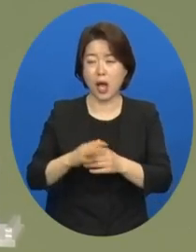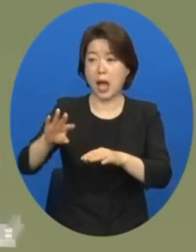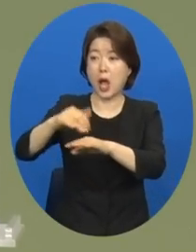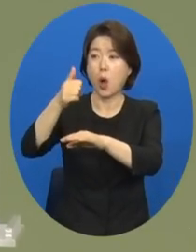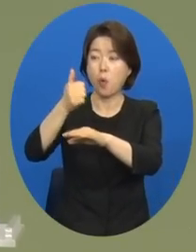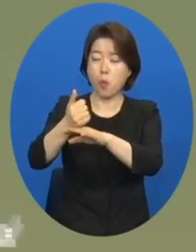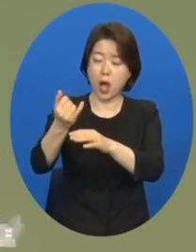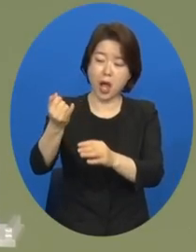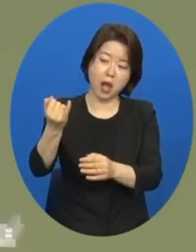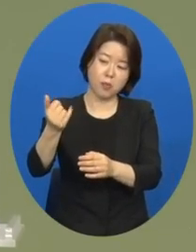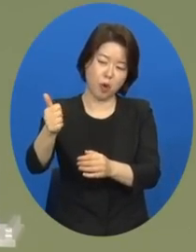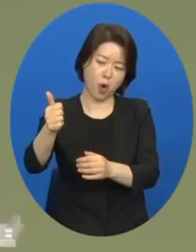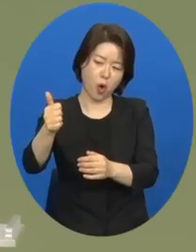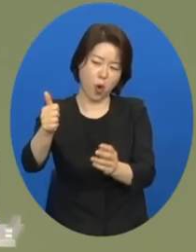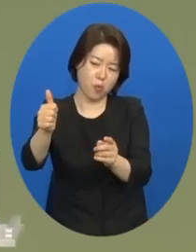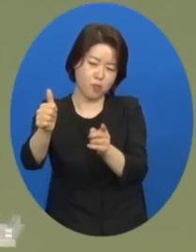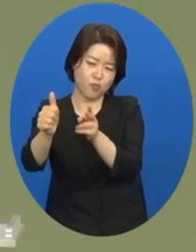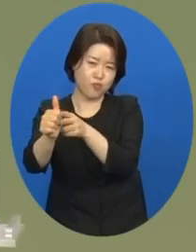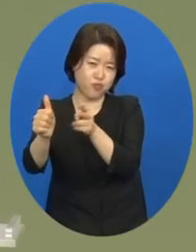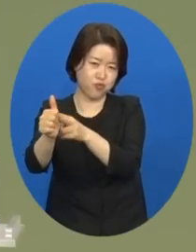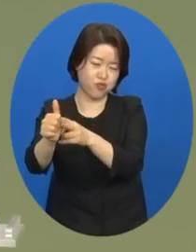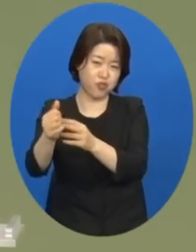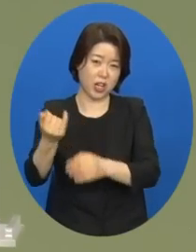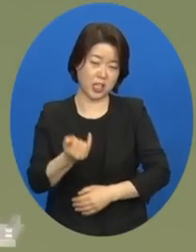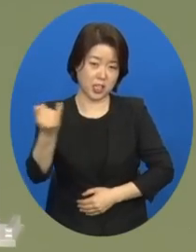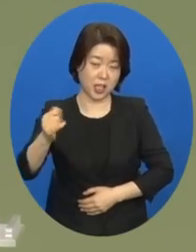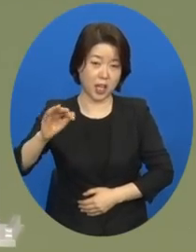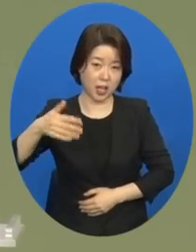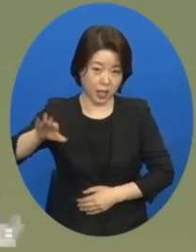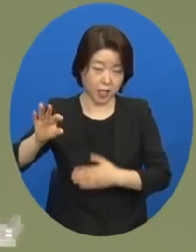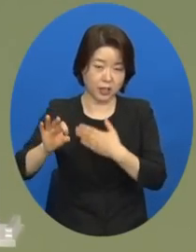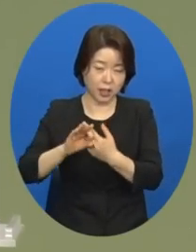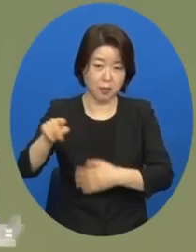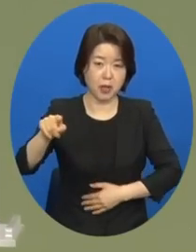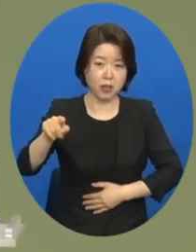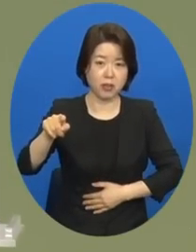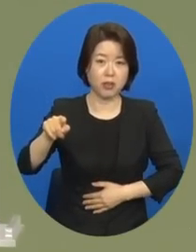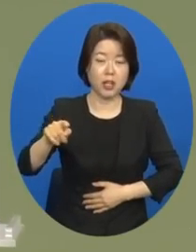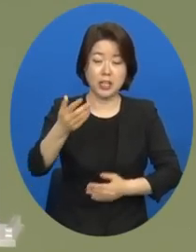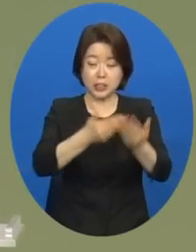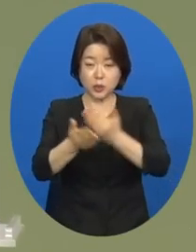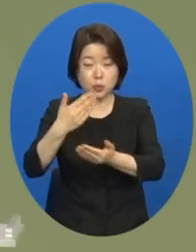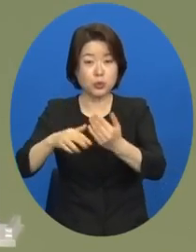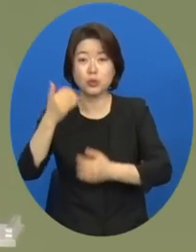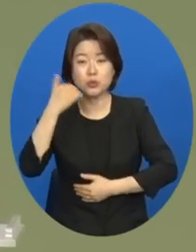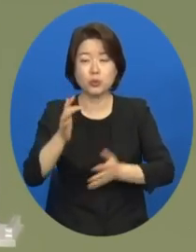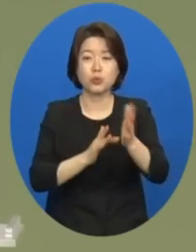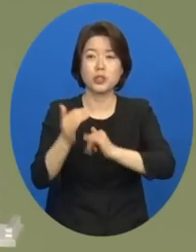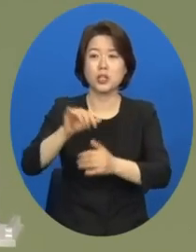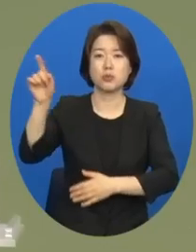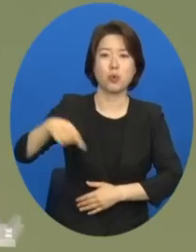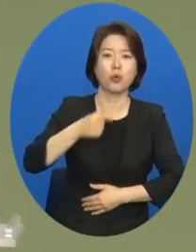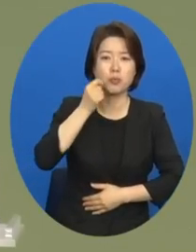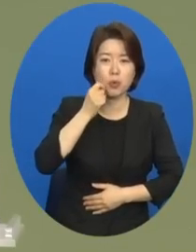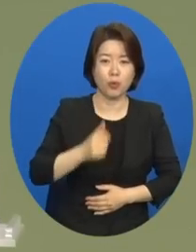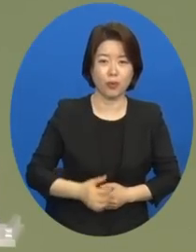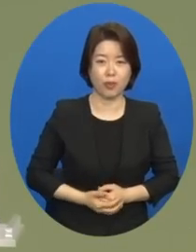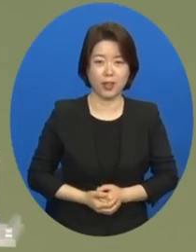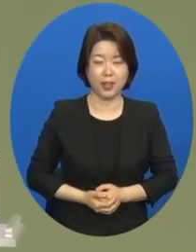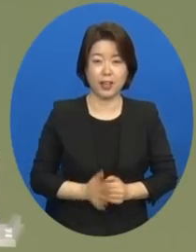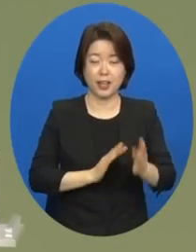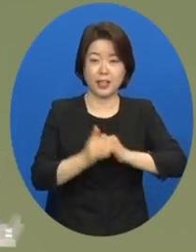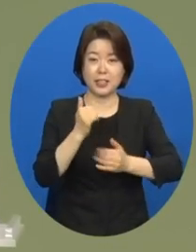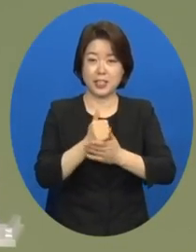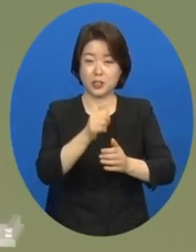살아야겠어 그 후손인 예수님이 못 올 뻔했잖아요 예수님이 조사 예수님의